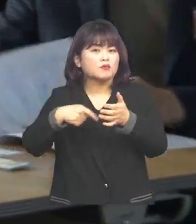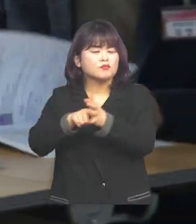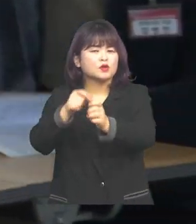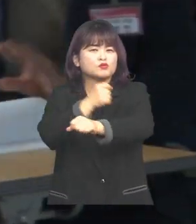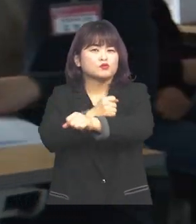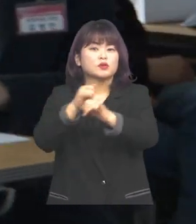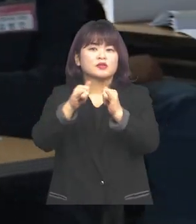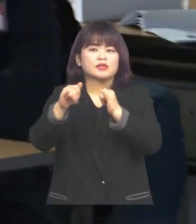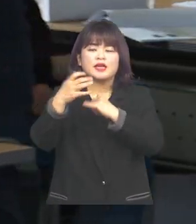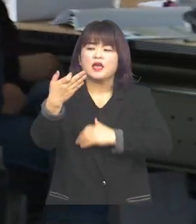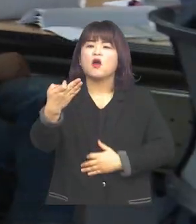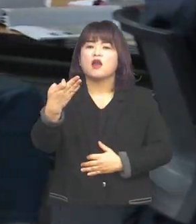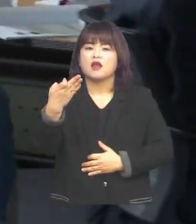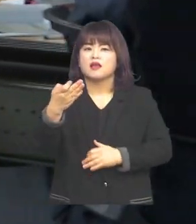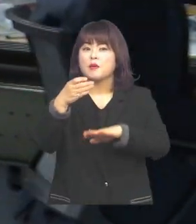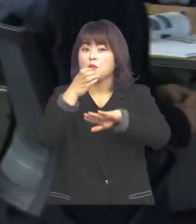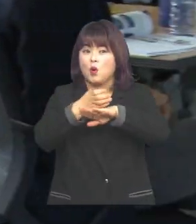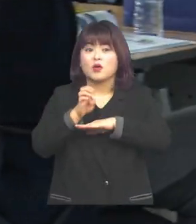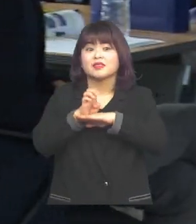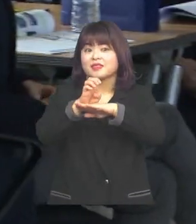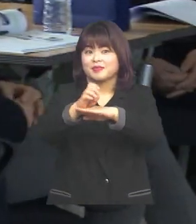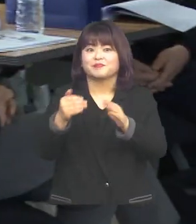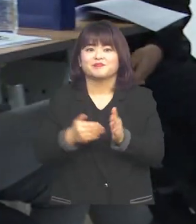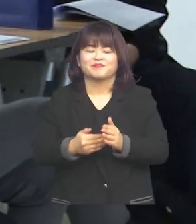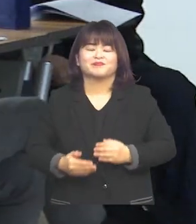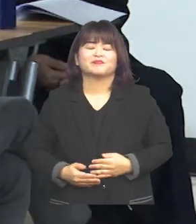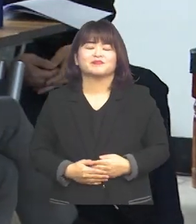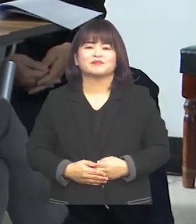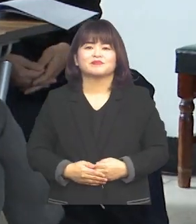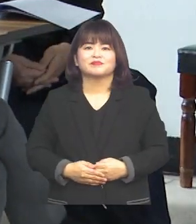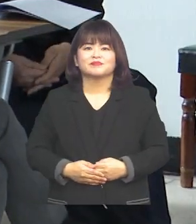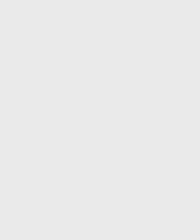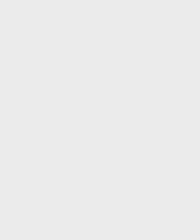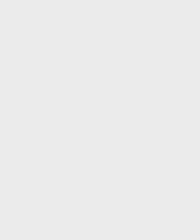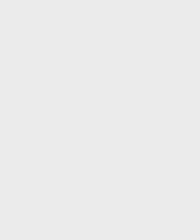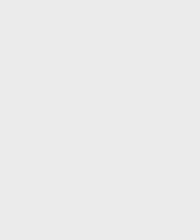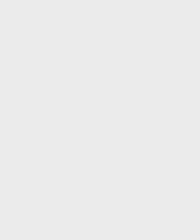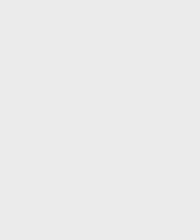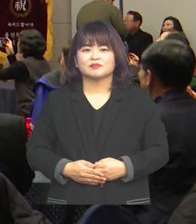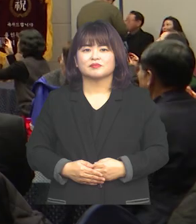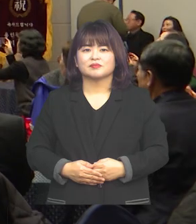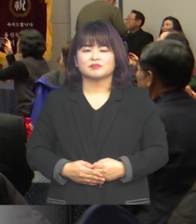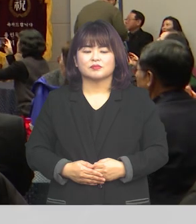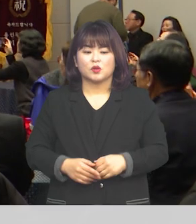활성화에 기여한 14명이 표창과 감사패를 받았습니다.